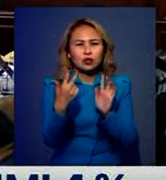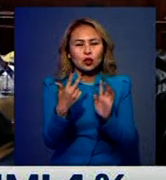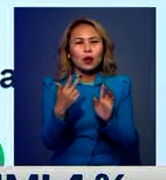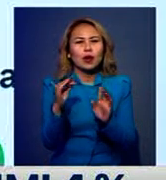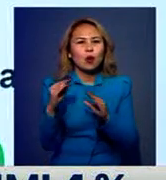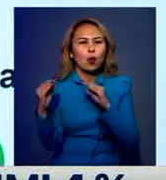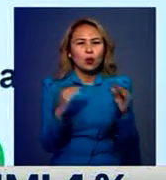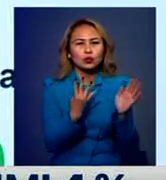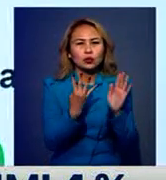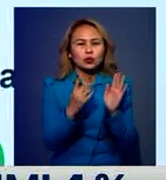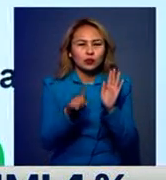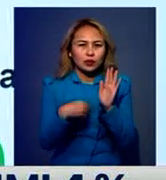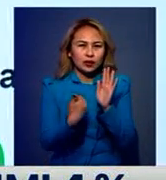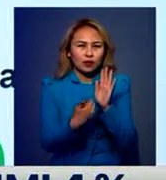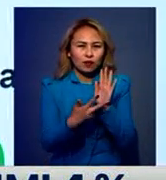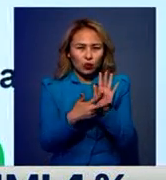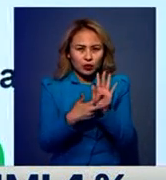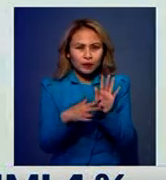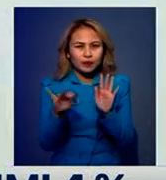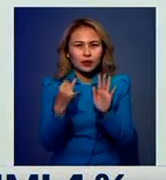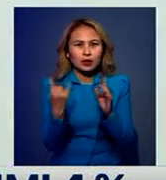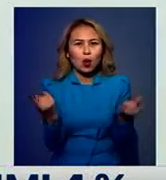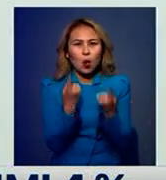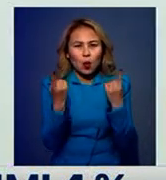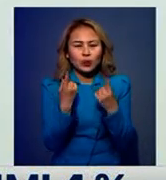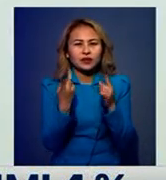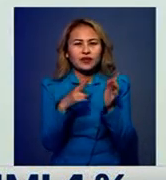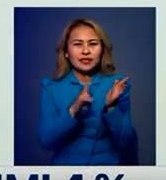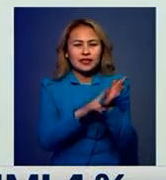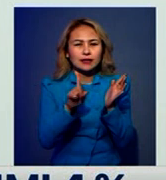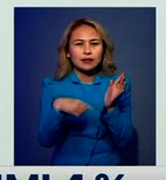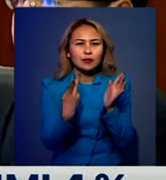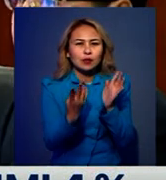көлік саласы 4,8%, және жеңіл өнеркәсіп